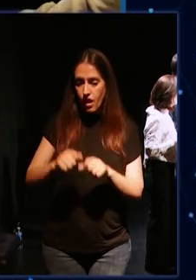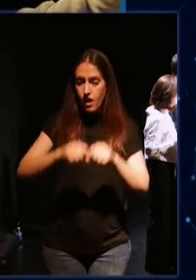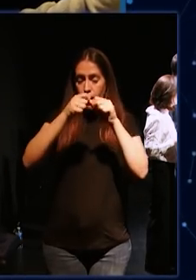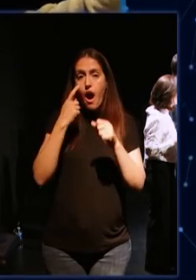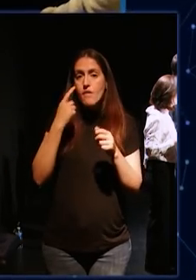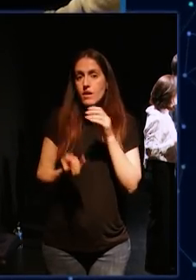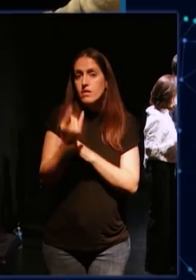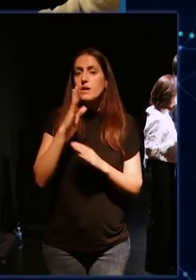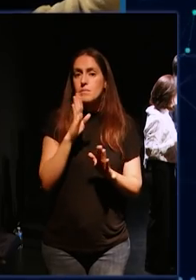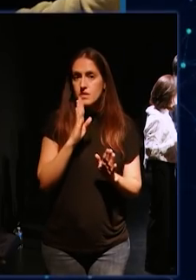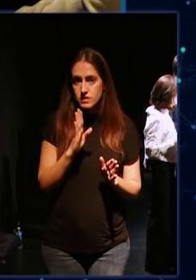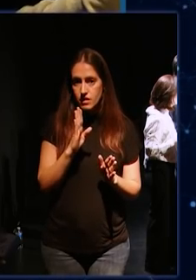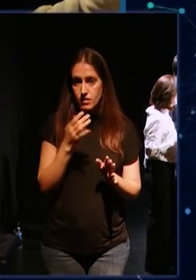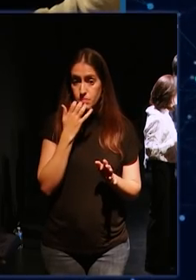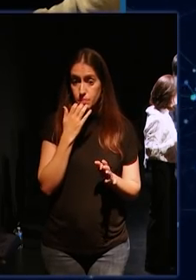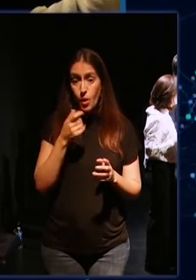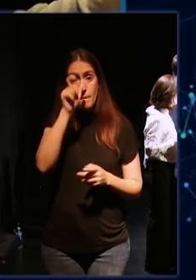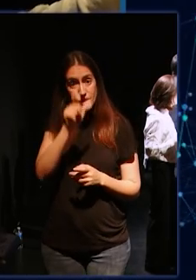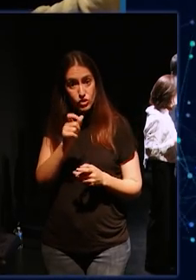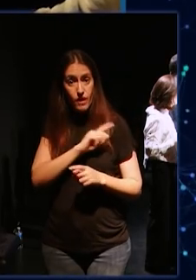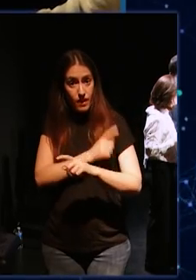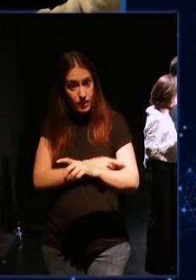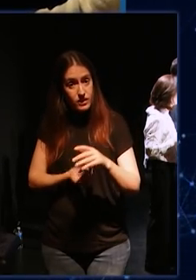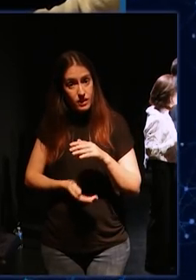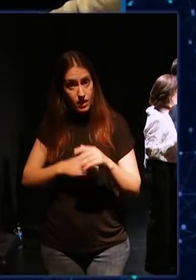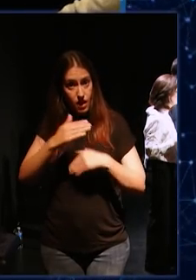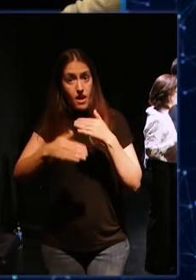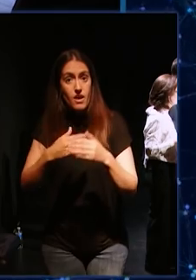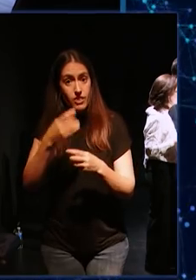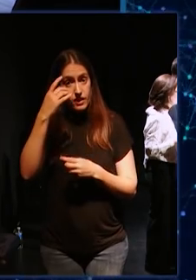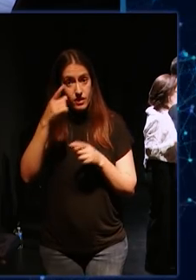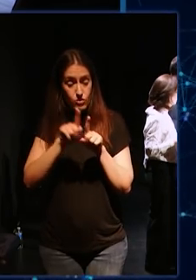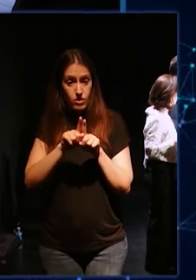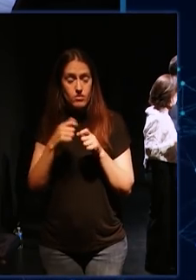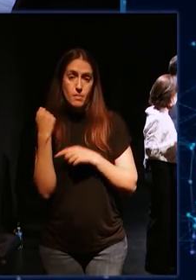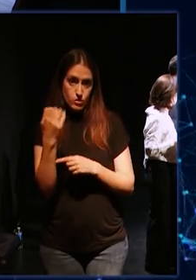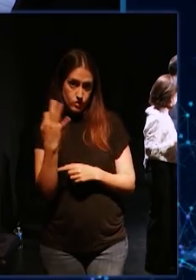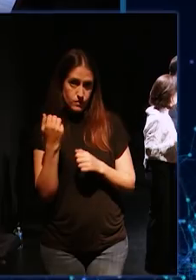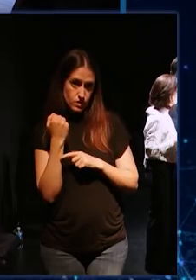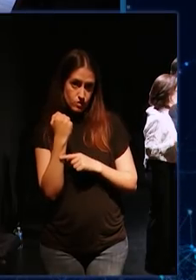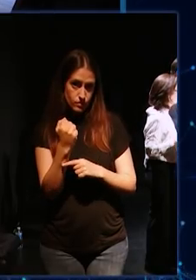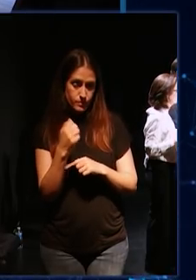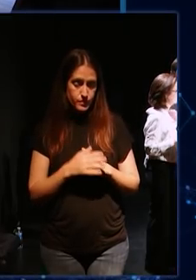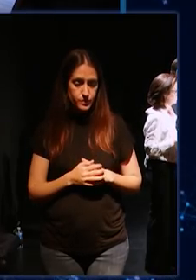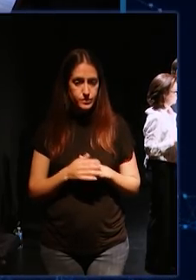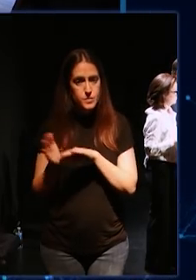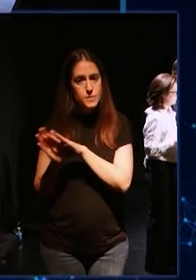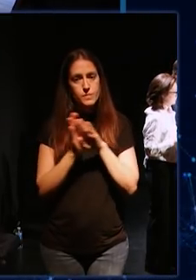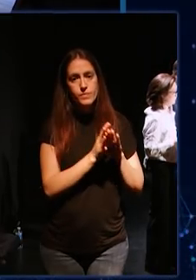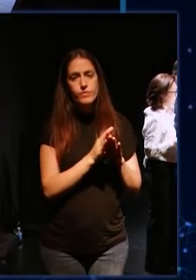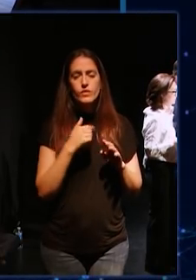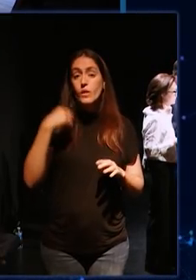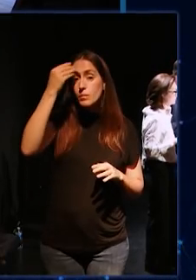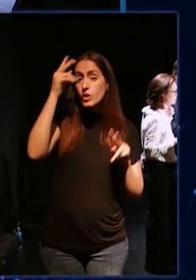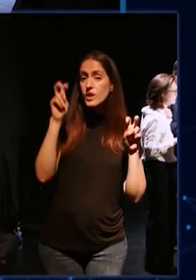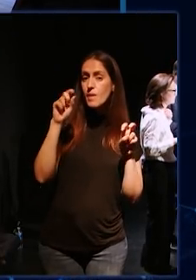d'acompanyar a les persones que s'engresquen en aquesta aventura. Molt bé, moltes gràcies. Vera Cruz, Miranda del PP. Yo un tema para incentivar la economía que creo que